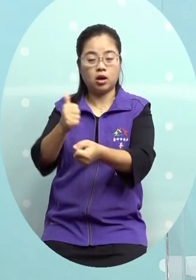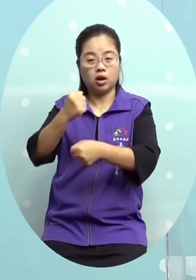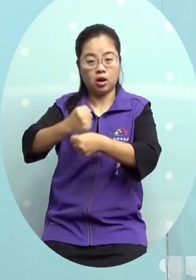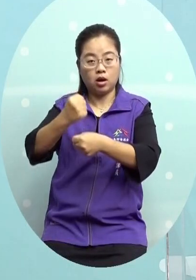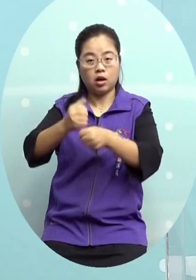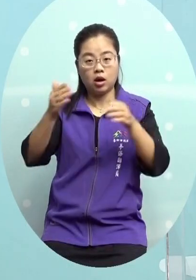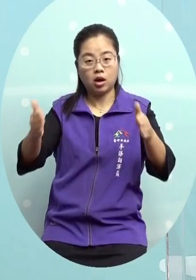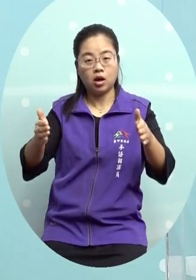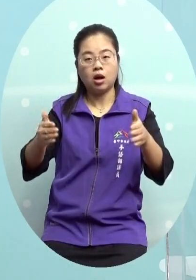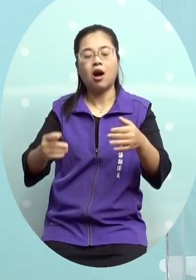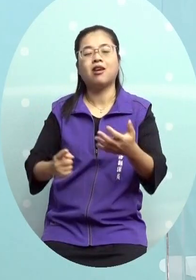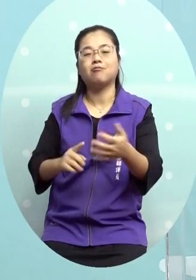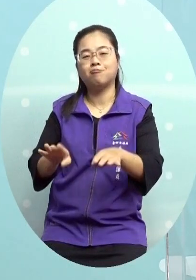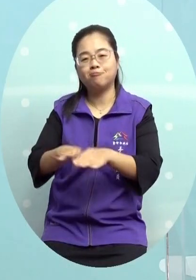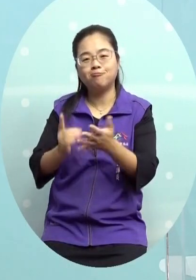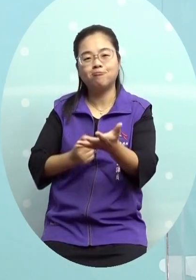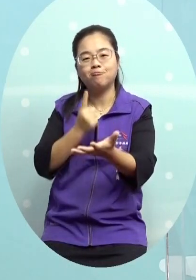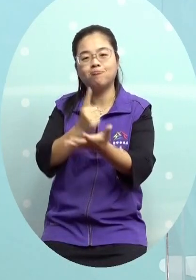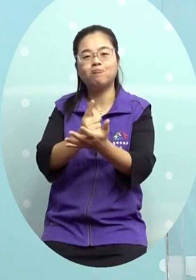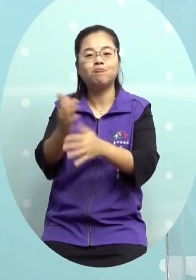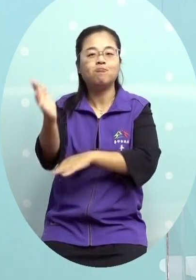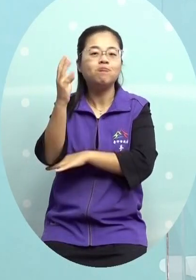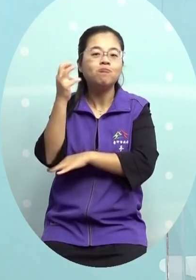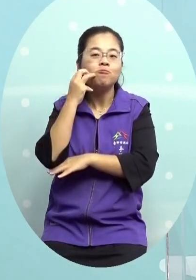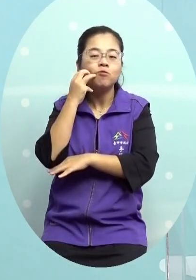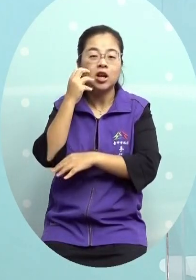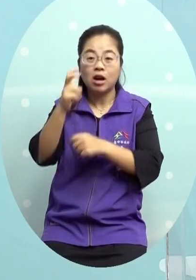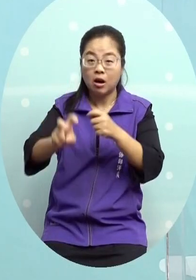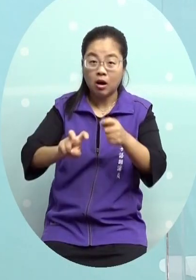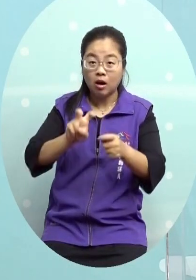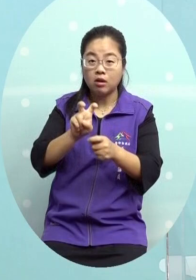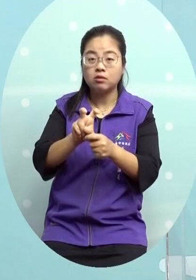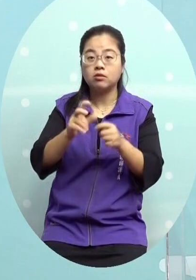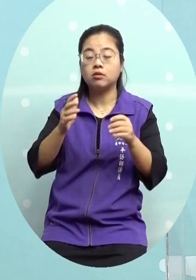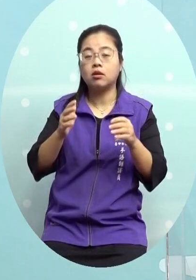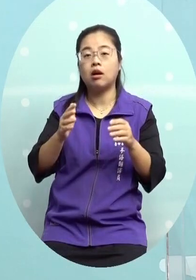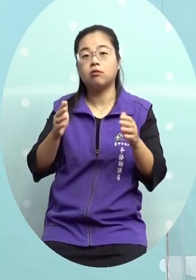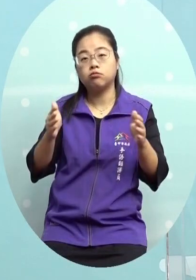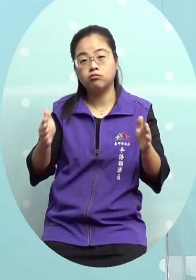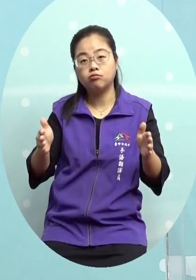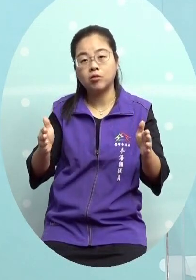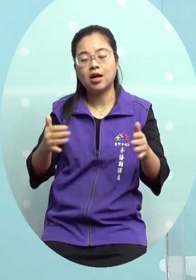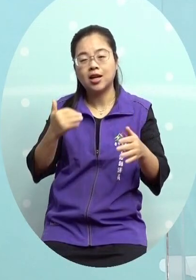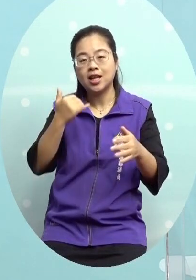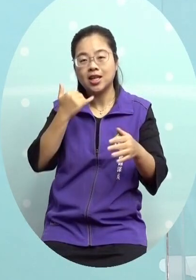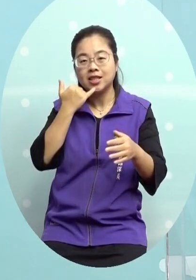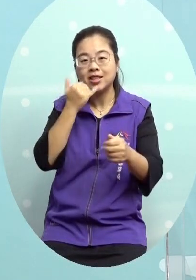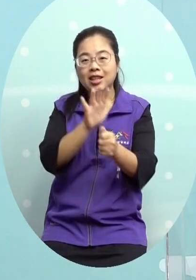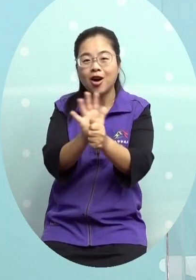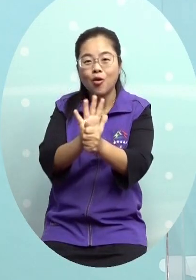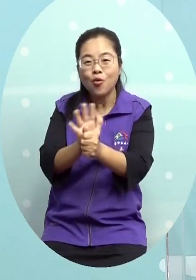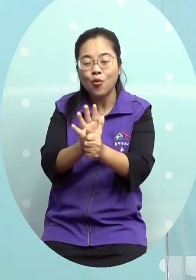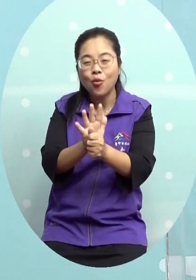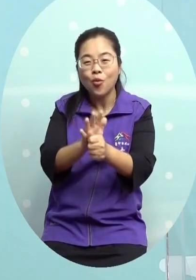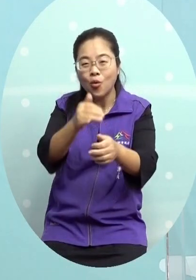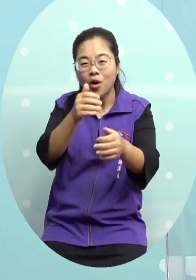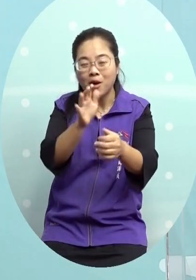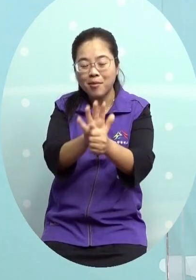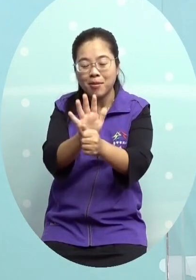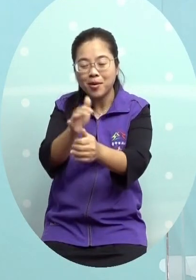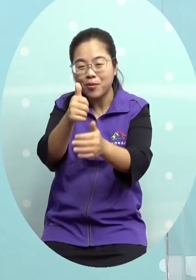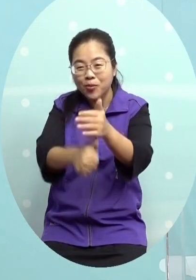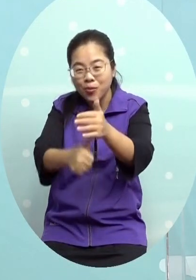就开始参与政治，那仍然能够在20年左右的时间能够接生7000位新生